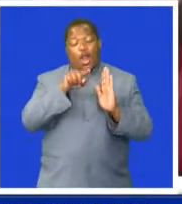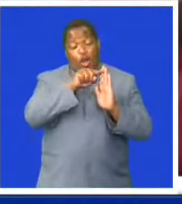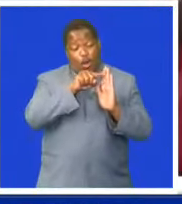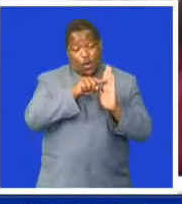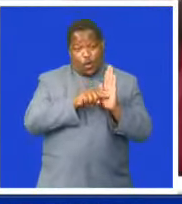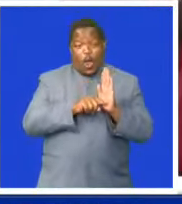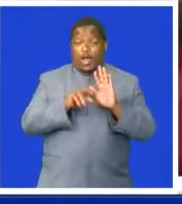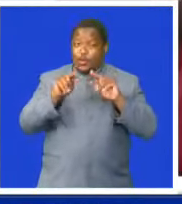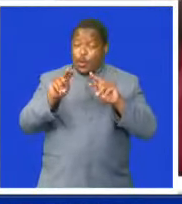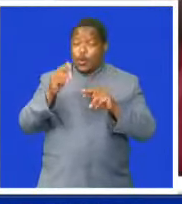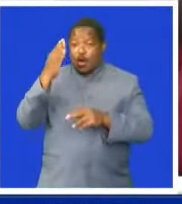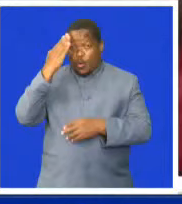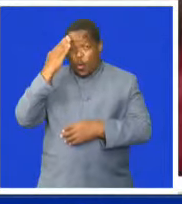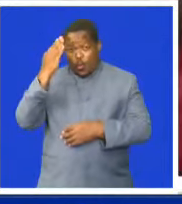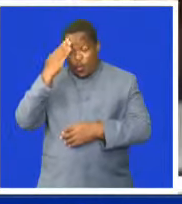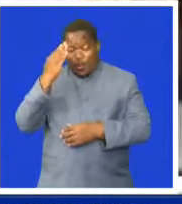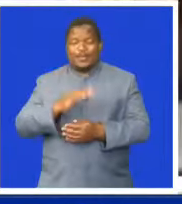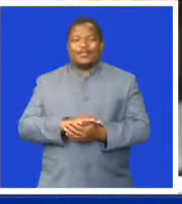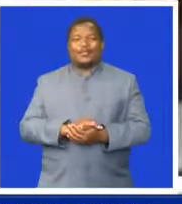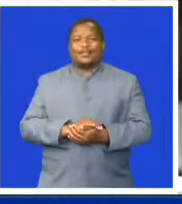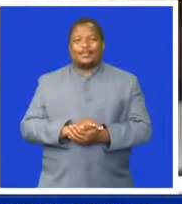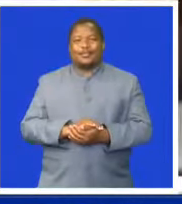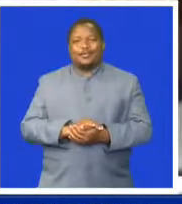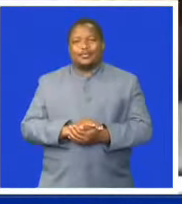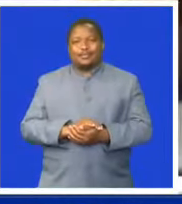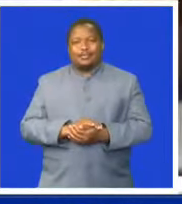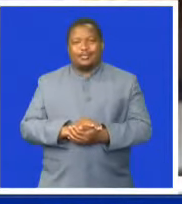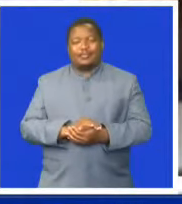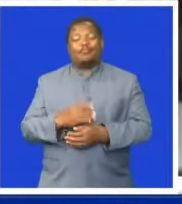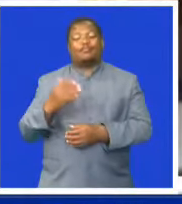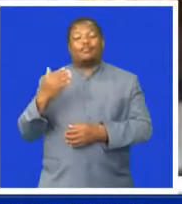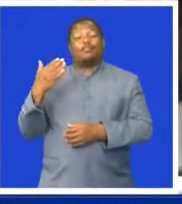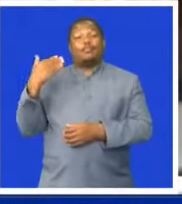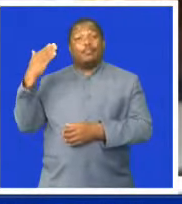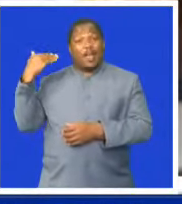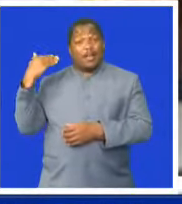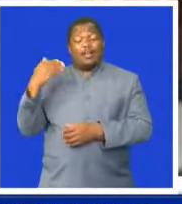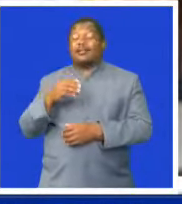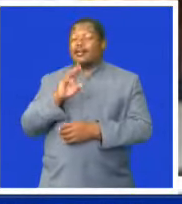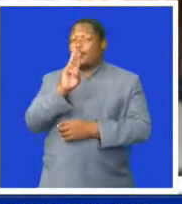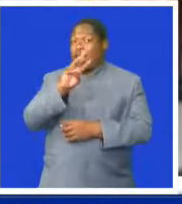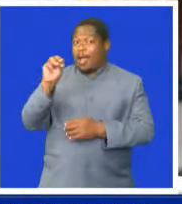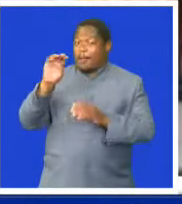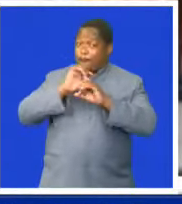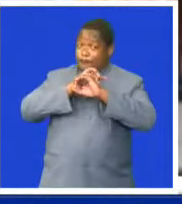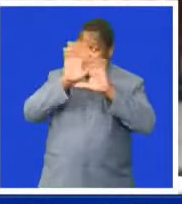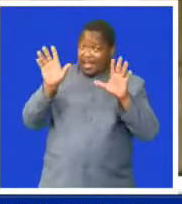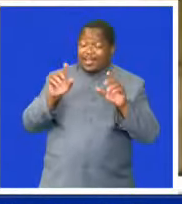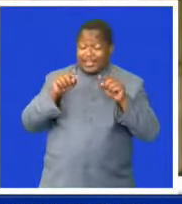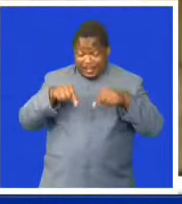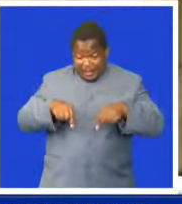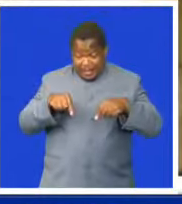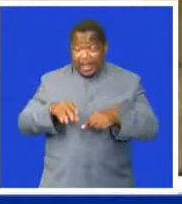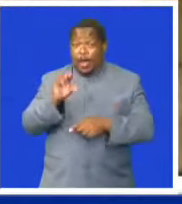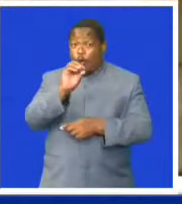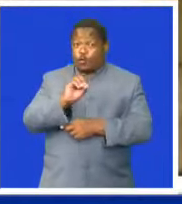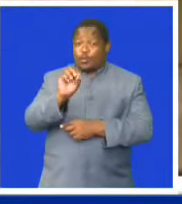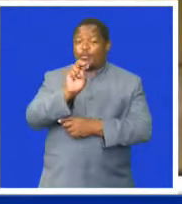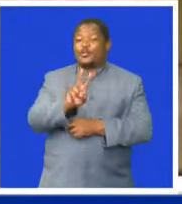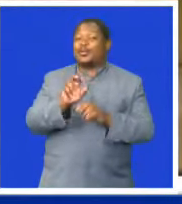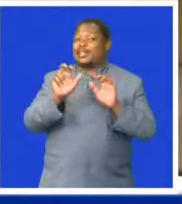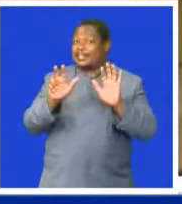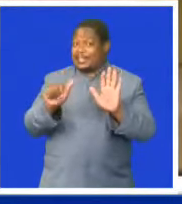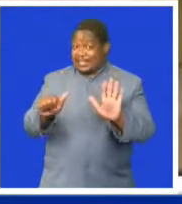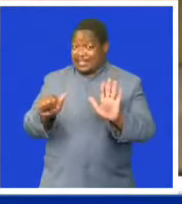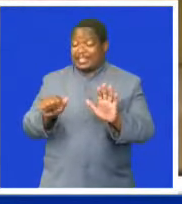kuvulwa kokuthengiselana kwatshwala eveni mhlatinga mashumi lamabili nesithupha kulenyanga lesethulu emaphoyisa embube abambisene